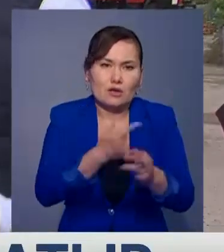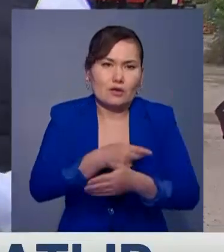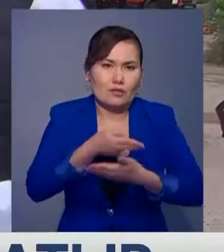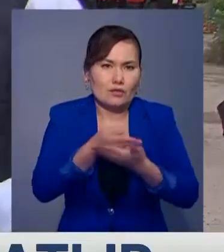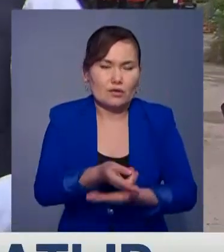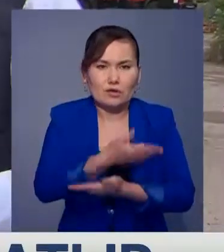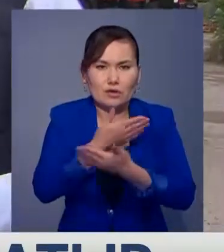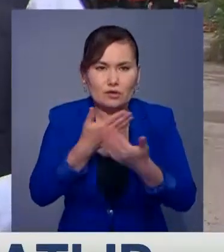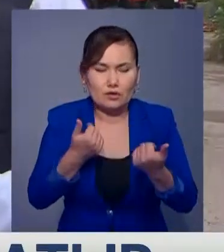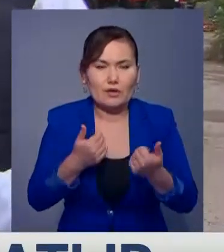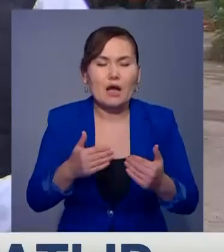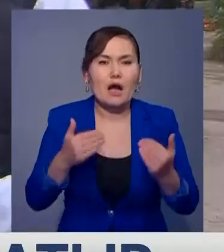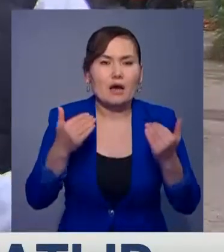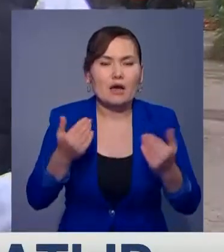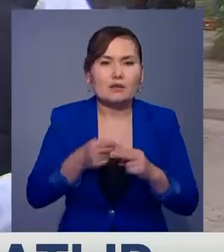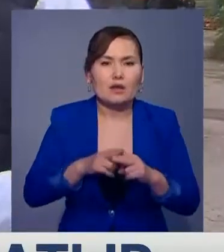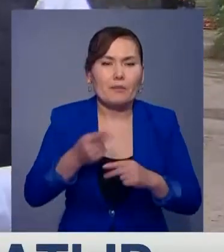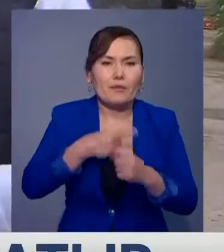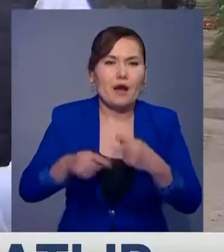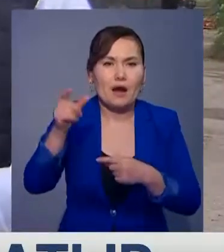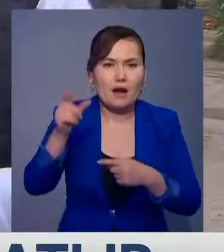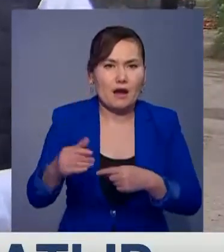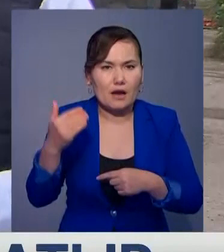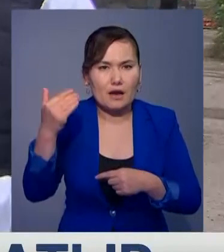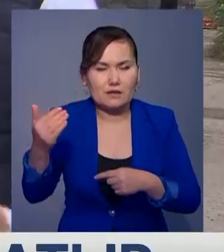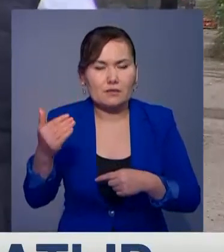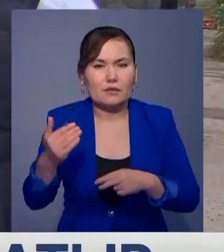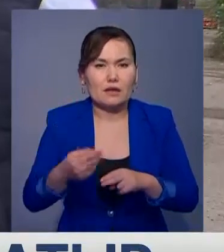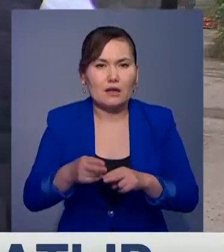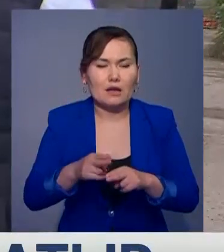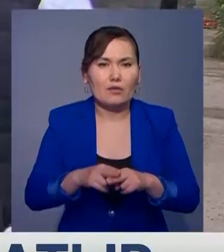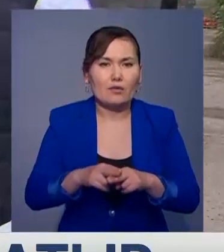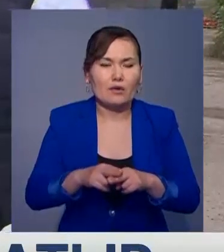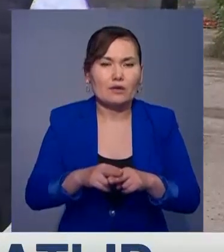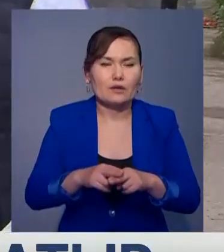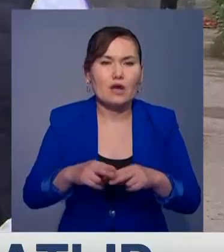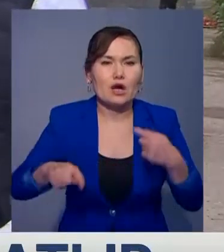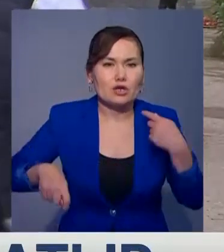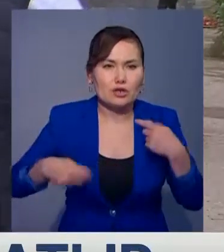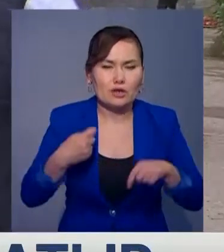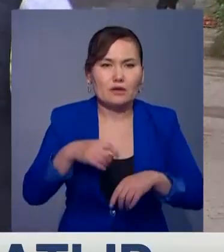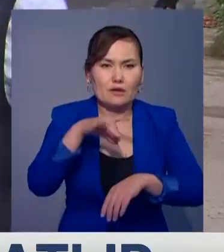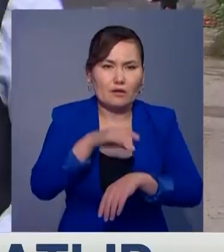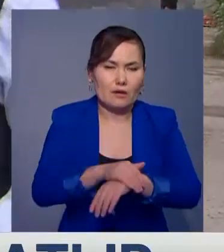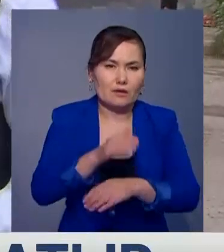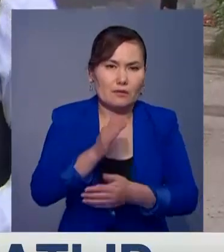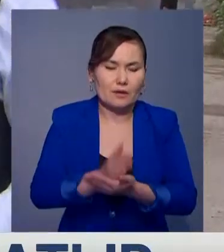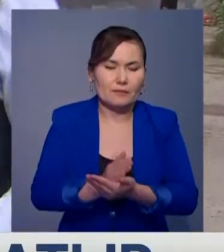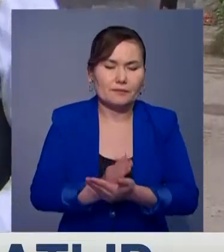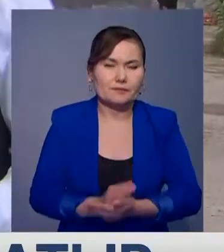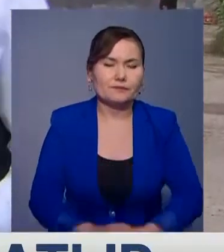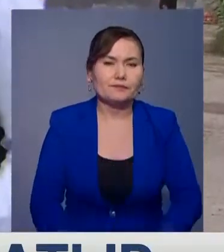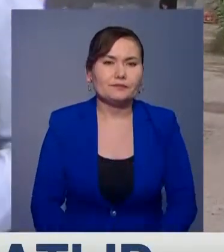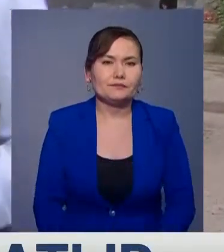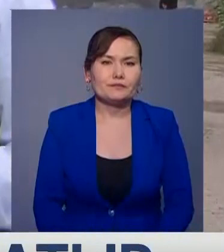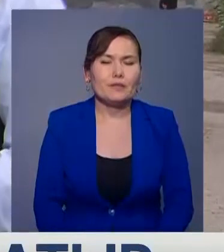де жергілікті кәсіпкерлер, осы жердегі өздерінің дүниесін сақтаған кәсіпкерлердің айтарлықтай шығынға ұшырағанын ескерген